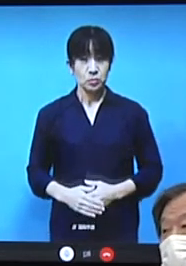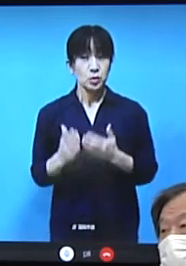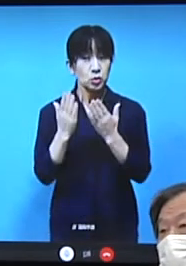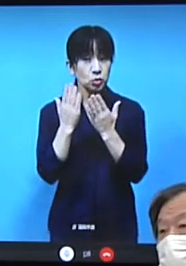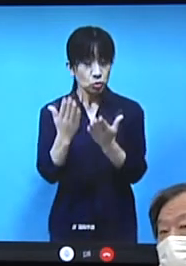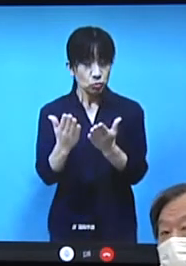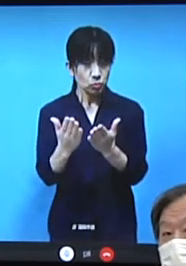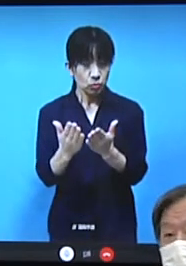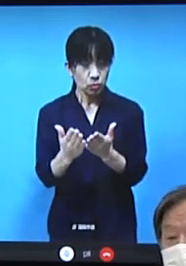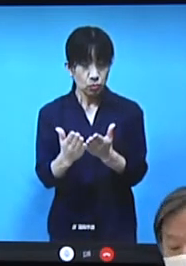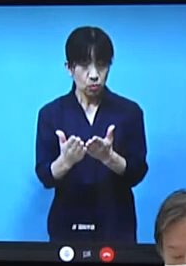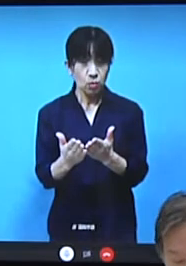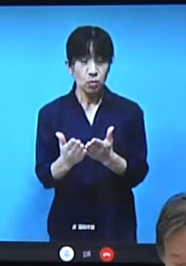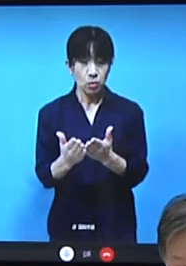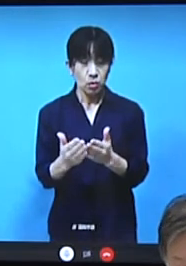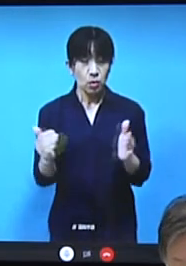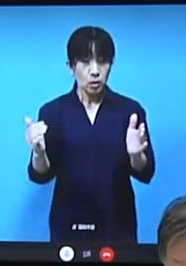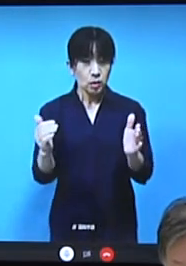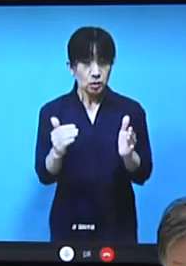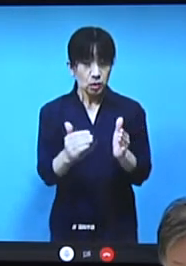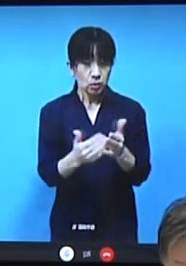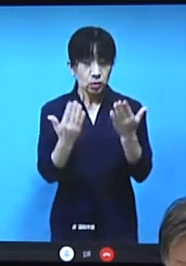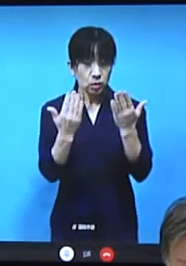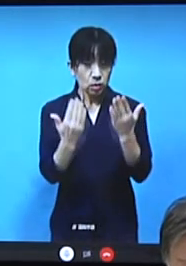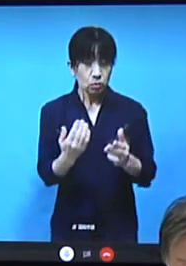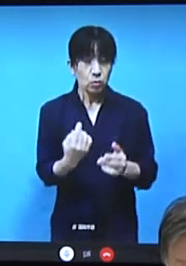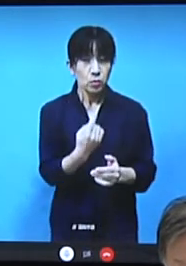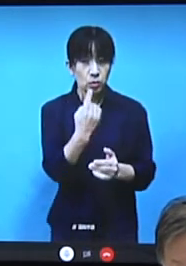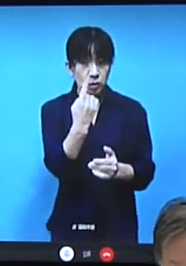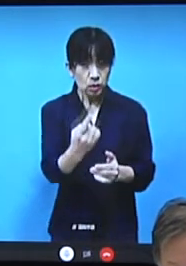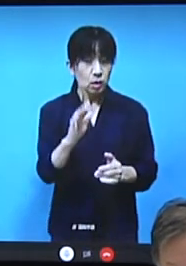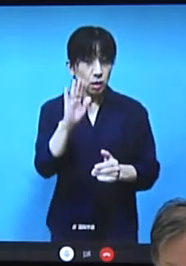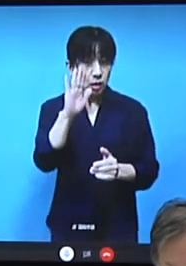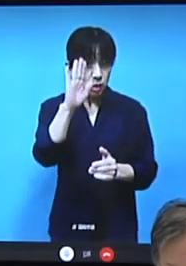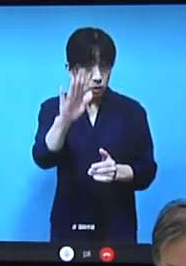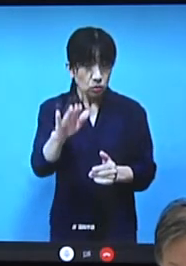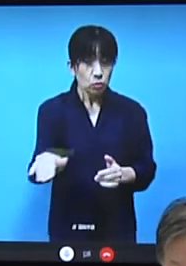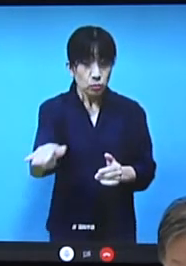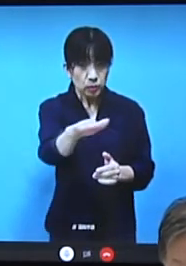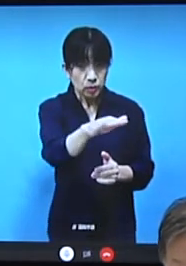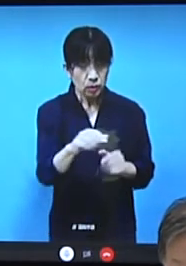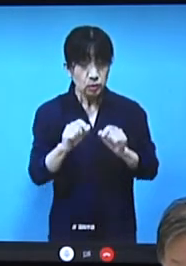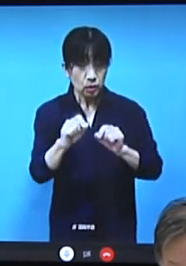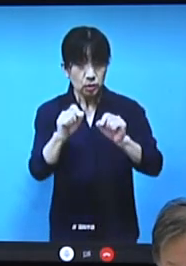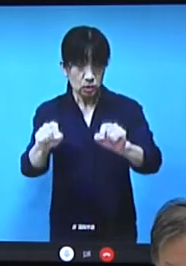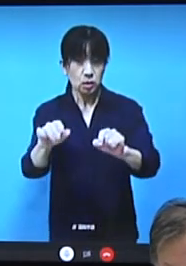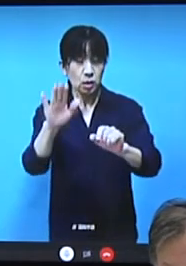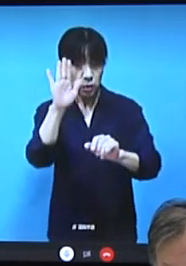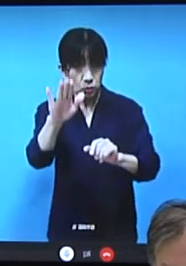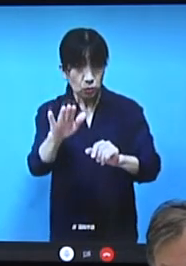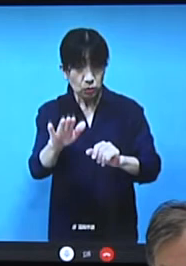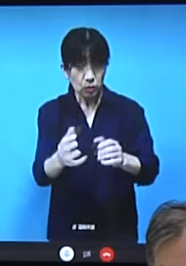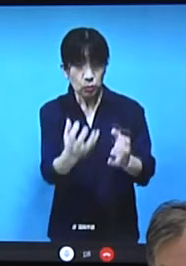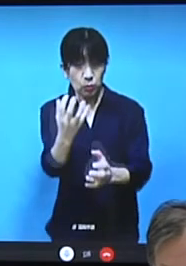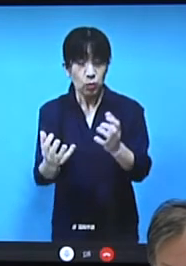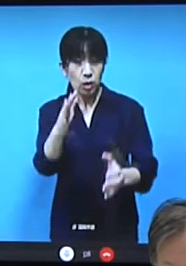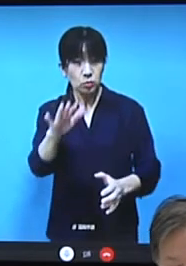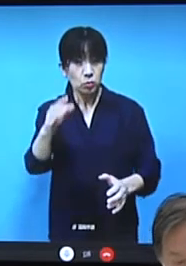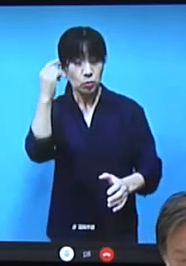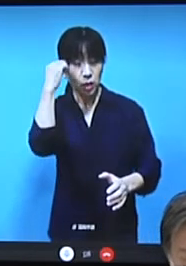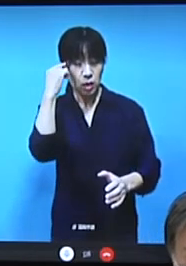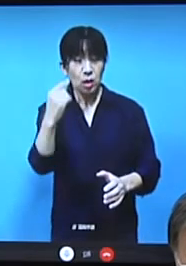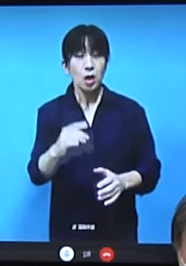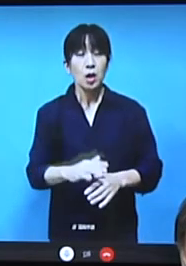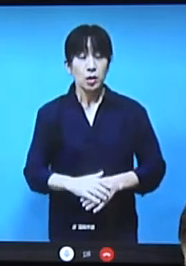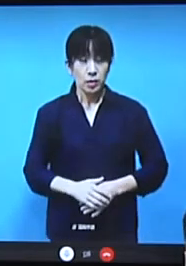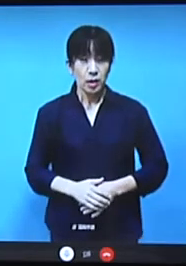最後の登校日以降、皆さん発症されてると思うんですけど、低いとか感染リスクがどうとかっていう判断は